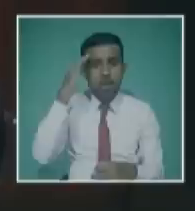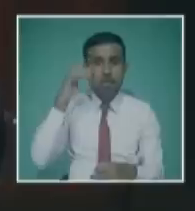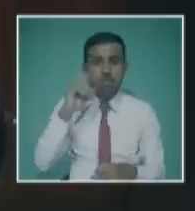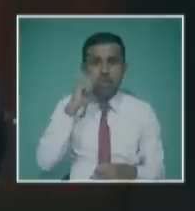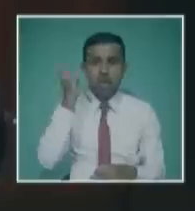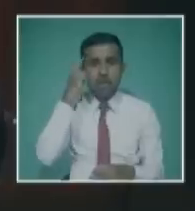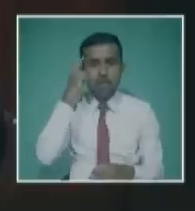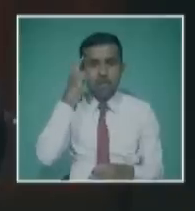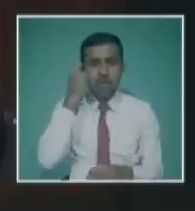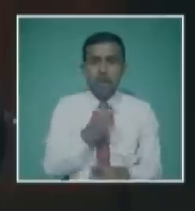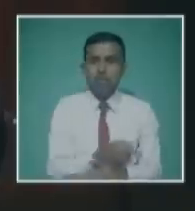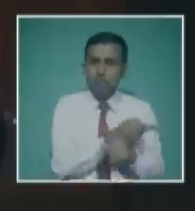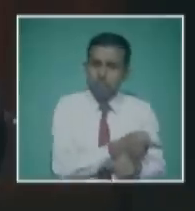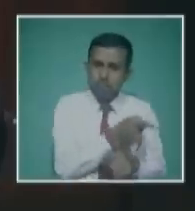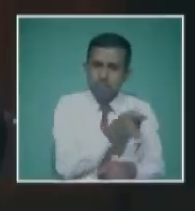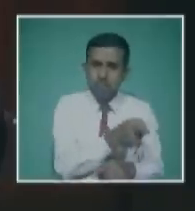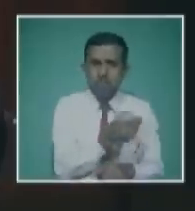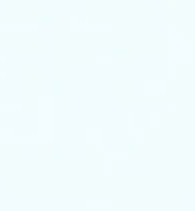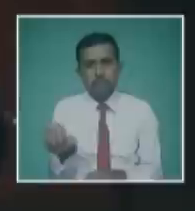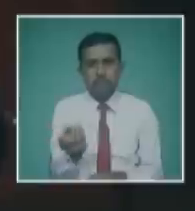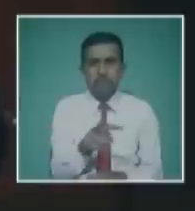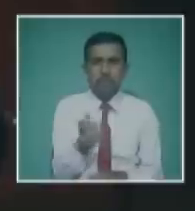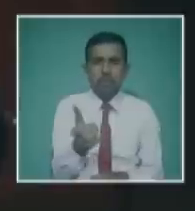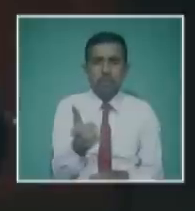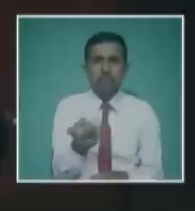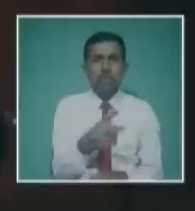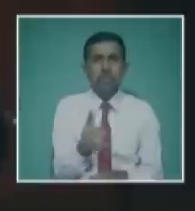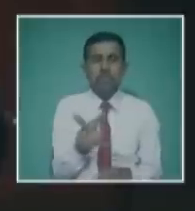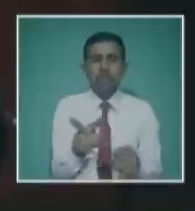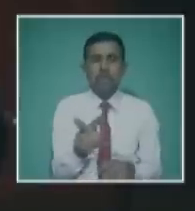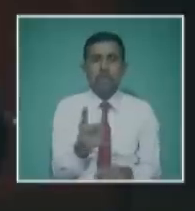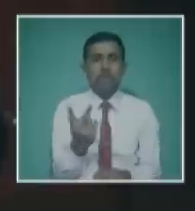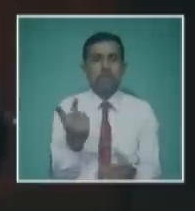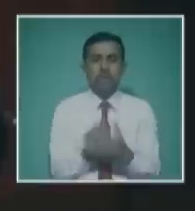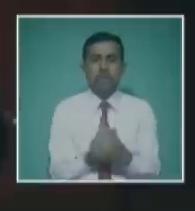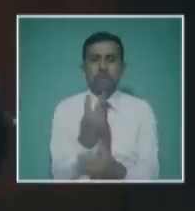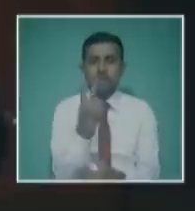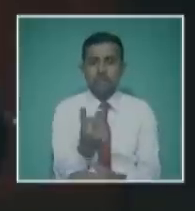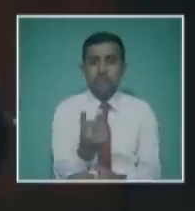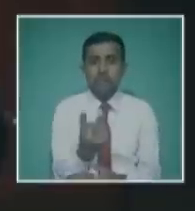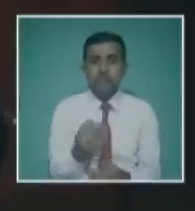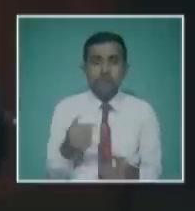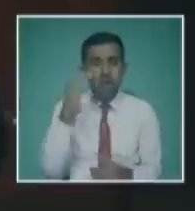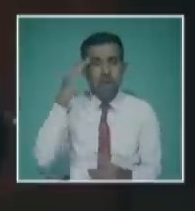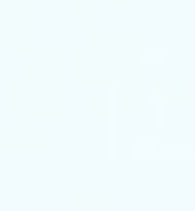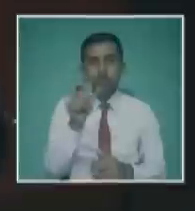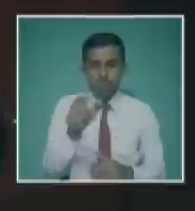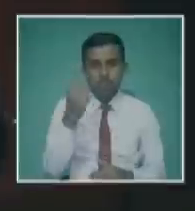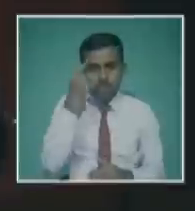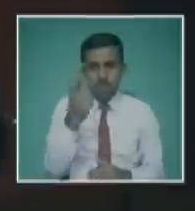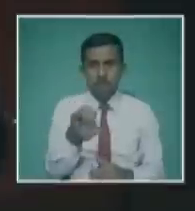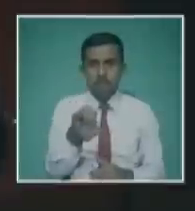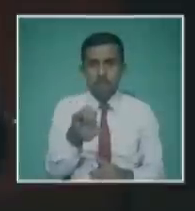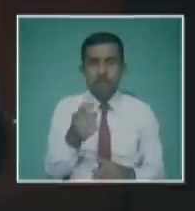ඉන්නවා ළමයින්ට උගන්වනවද එහෙම නැත්නම් කණ්ඩ දෙනවද කියලා මේ දෙකෙන් එකක් මිසක දෙකම කරන්නට අද දෙමව්පියන්ට බැරි වෙලා තියෙනවා